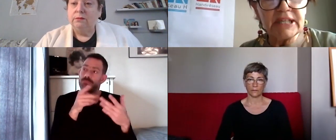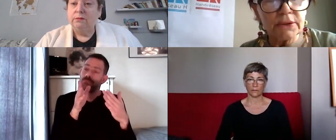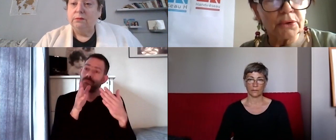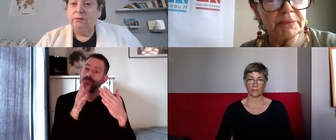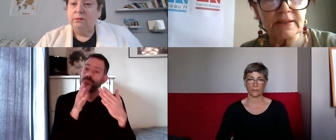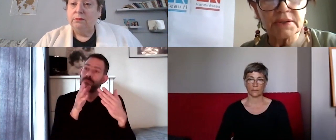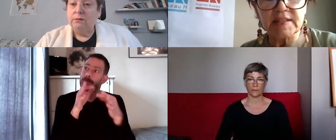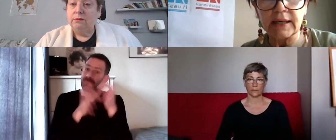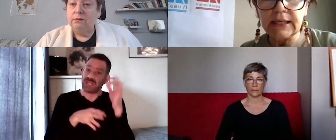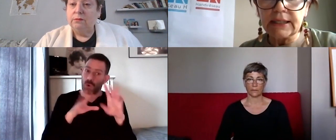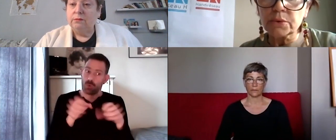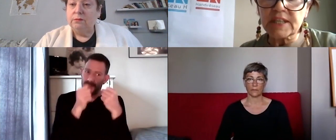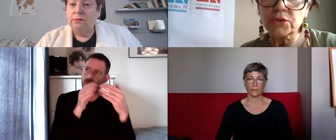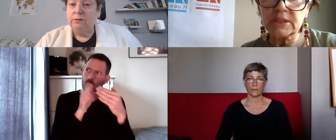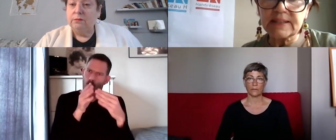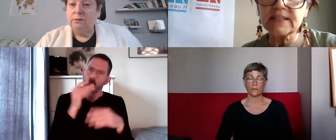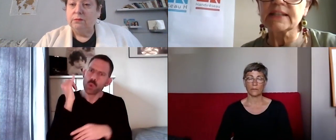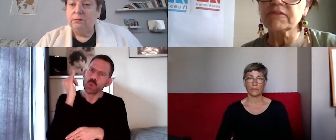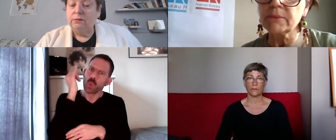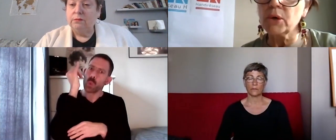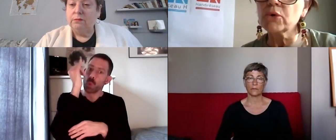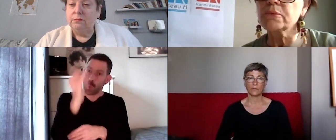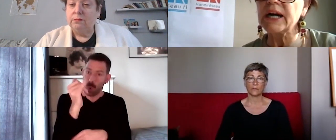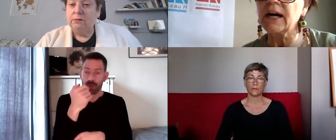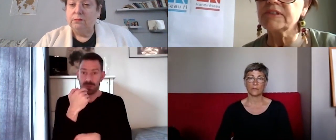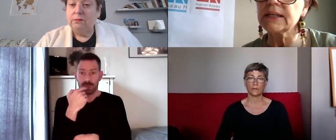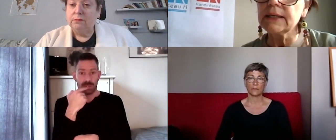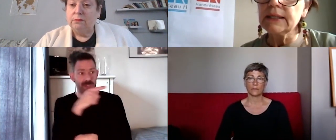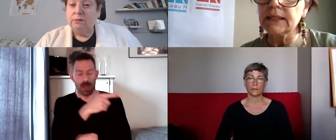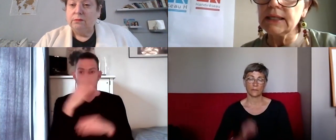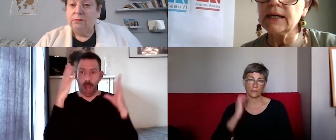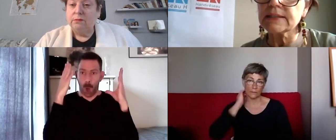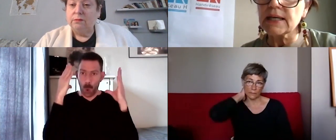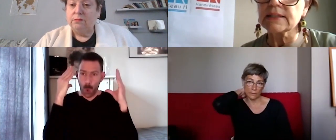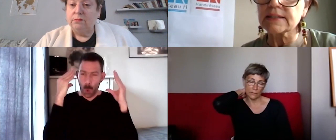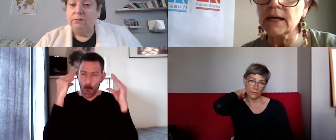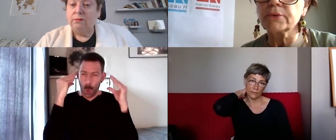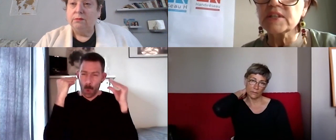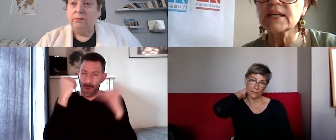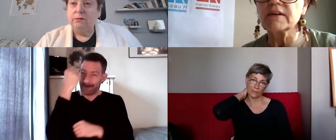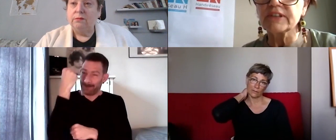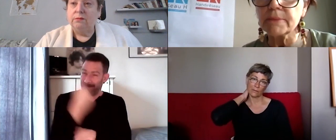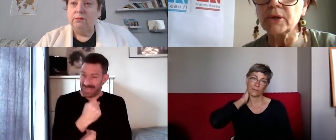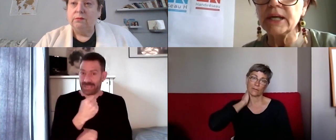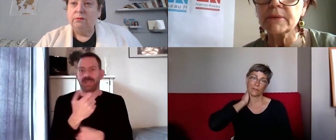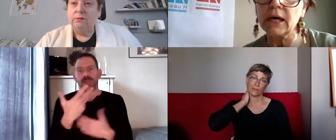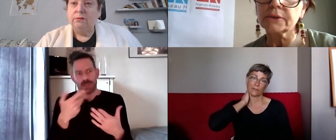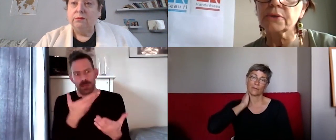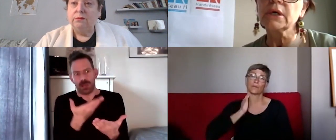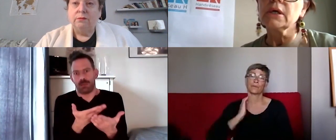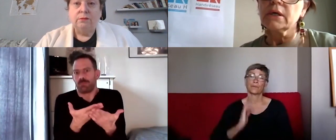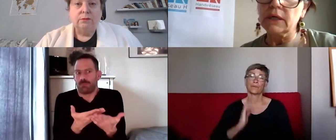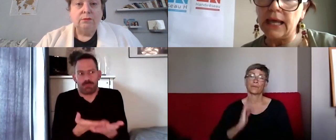un bilan de compétences. Et donc, sa surdité s'était vraiment beaucoup aggravée. Et là, ça a posé un vrai problème,